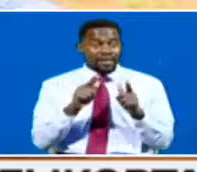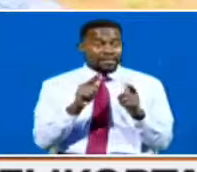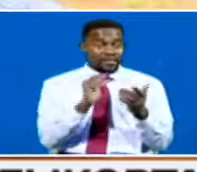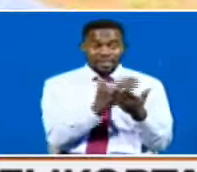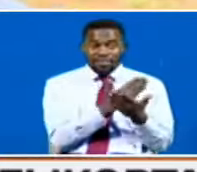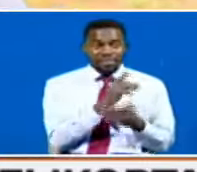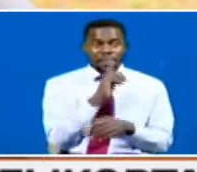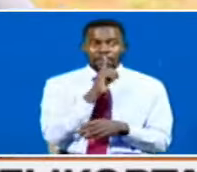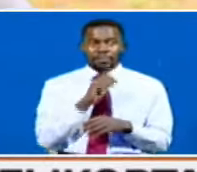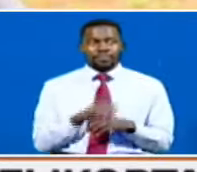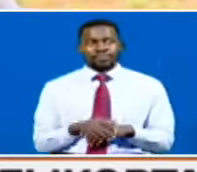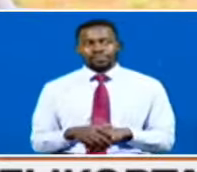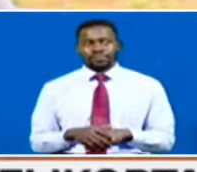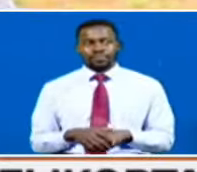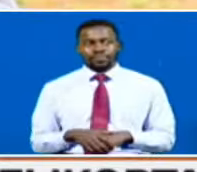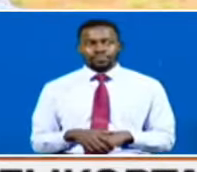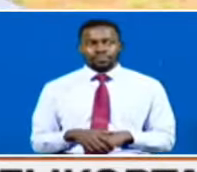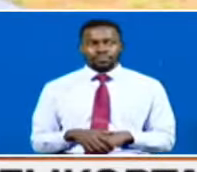watu kama ndege